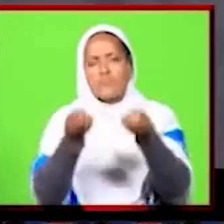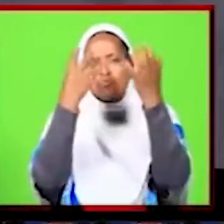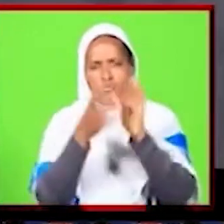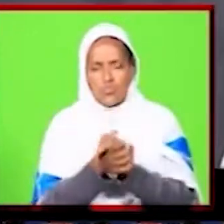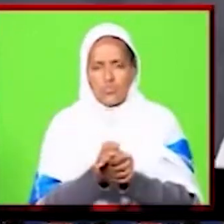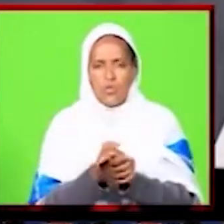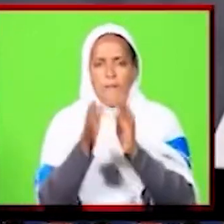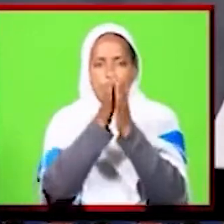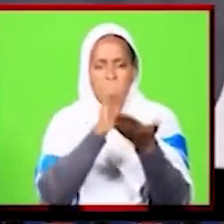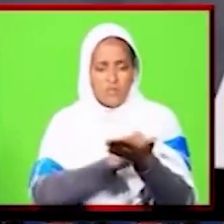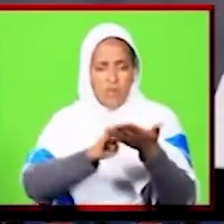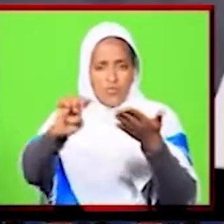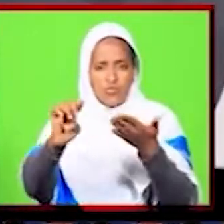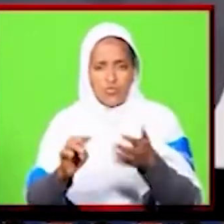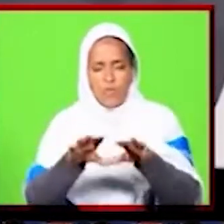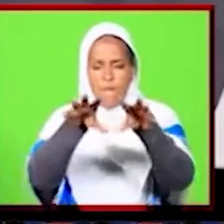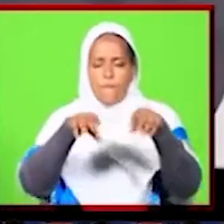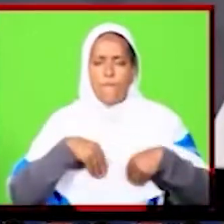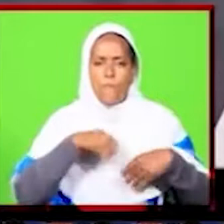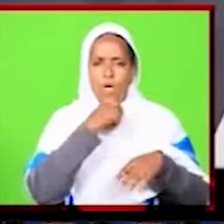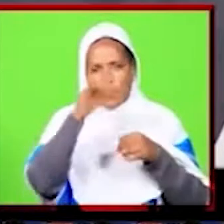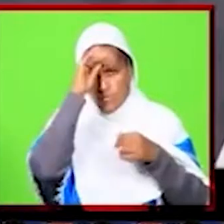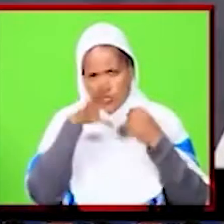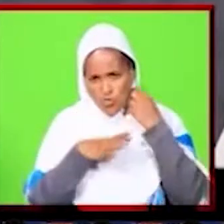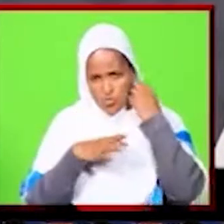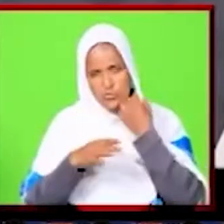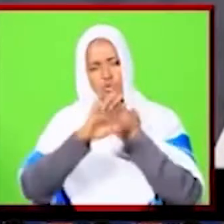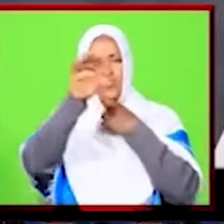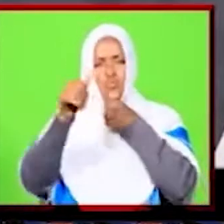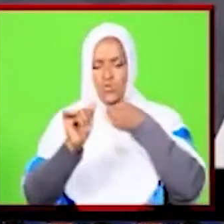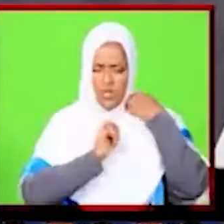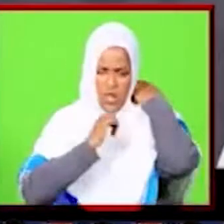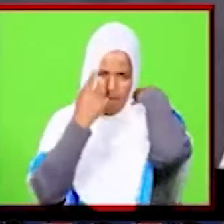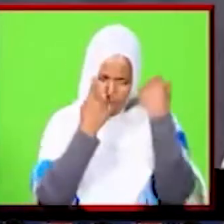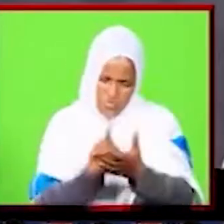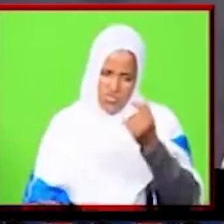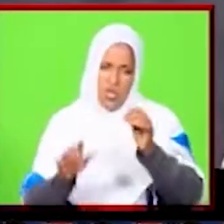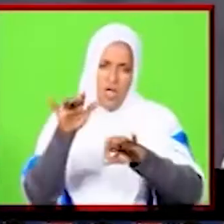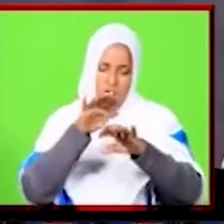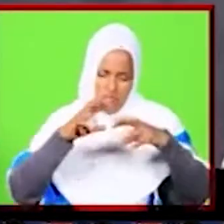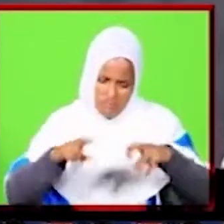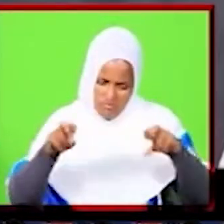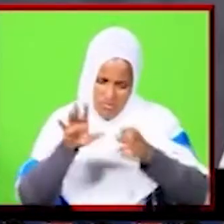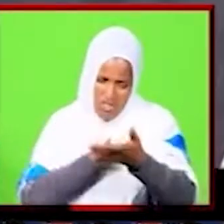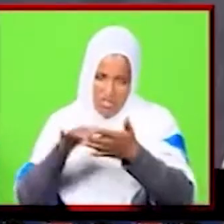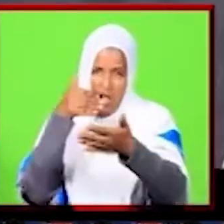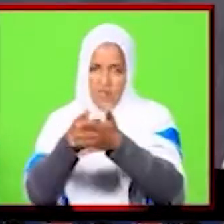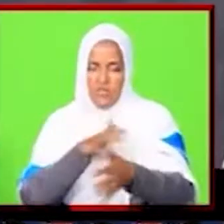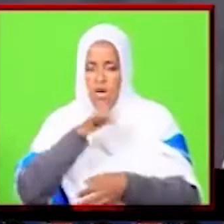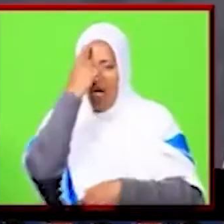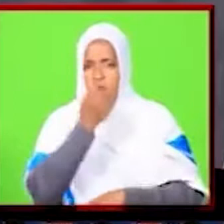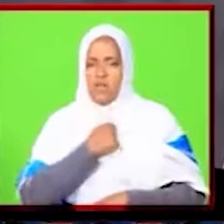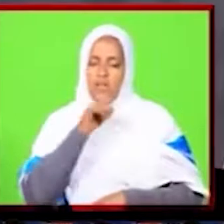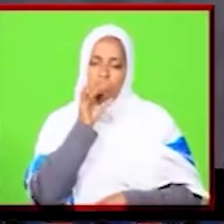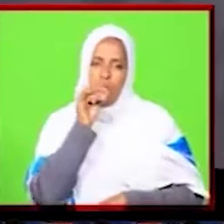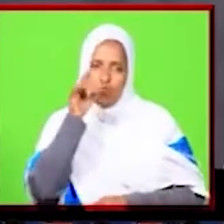ኦሪት ዘፍጥረት ምዕራፍ 11 ላይ ያለውንም እንደዚሁም ብዙ መጽሐፍ ቅዱስን የማይቀበሉ ሰዎች ሁሉን ነገር እኛ